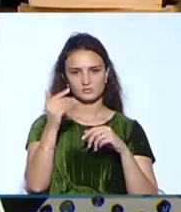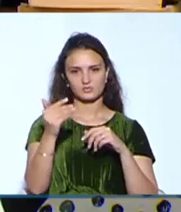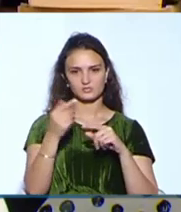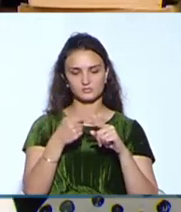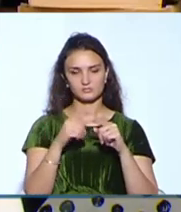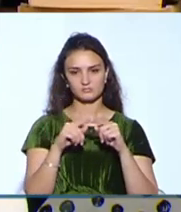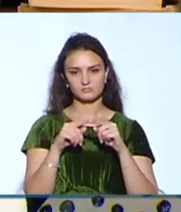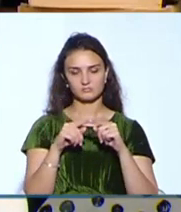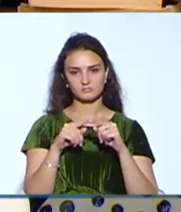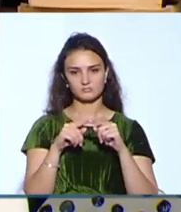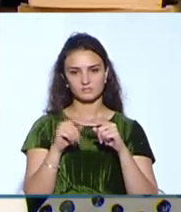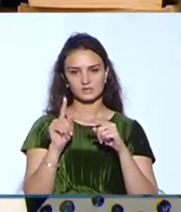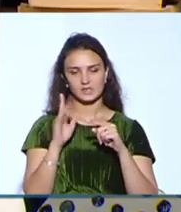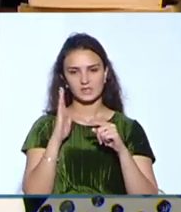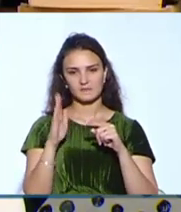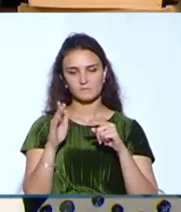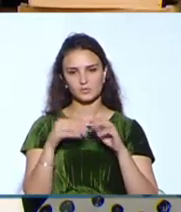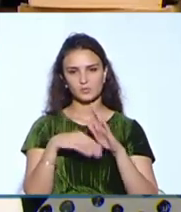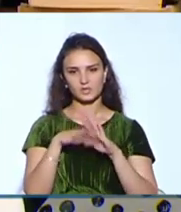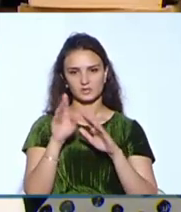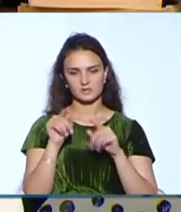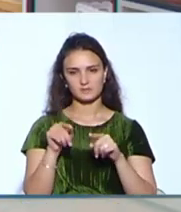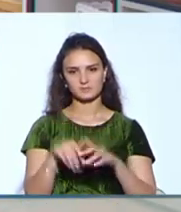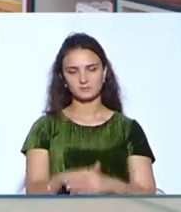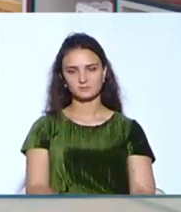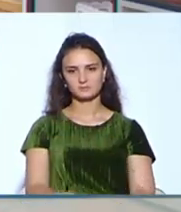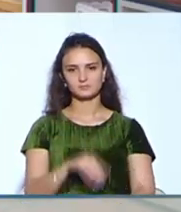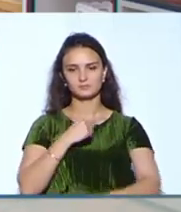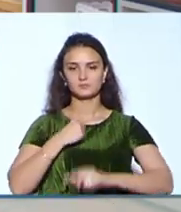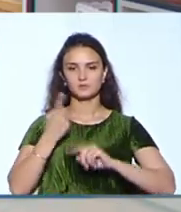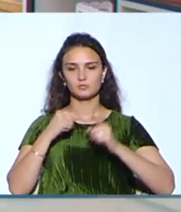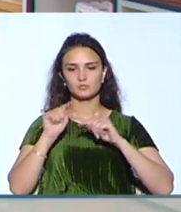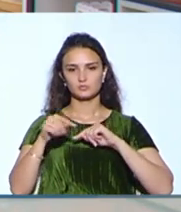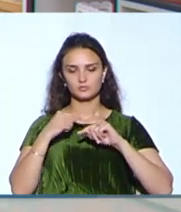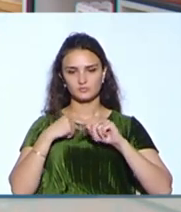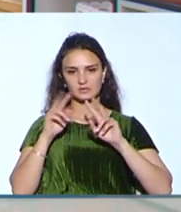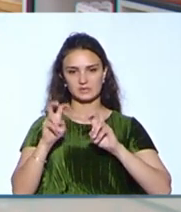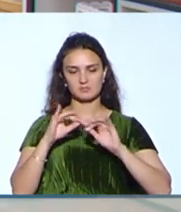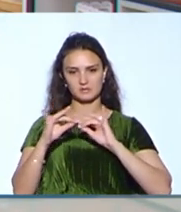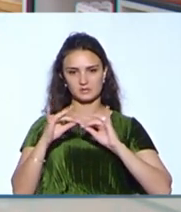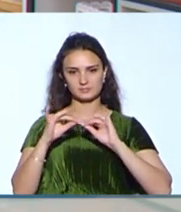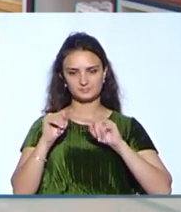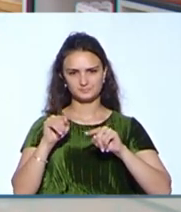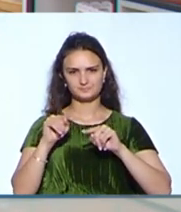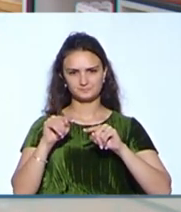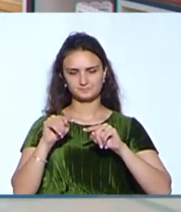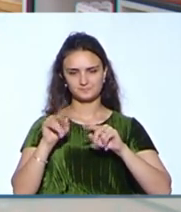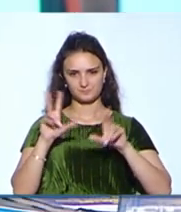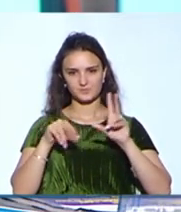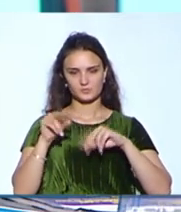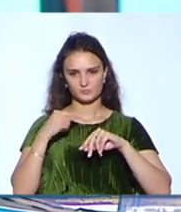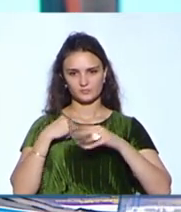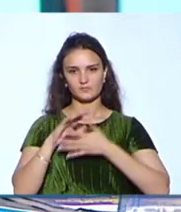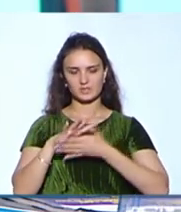ჩვენს მიმართ, რომ რა იქნებოდა უკეთესი. მე დაუბრუნდები ჩვენი საუბრის თემას. პრინციპში